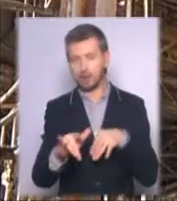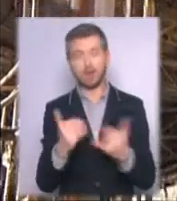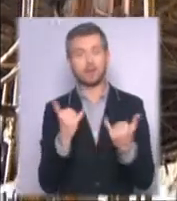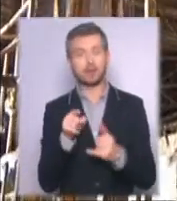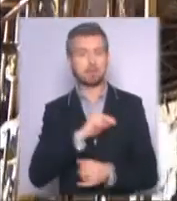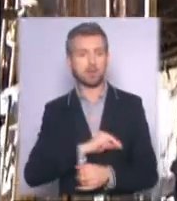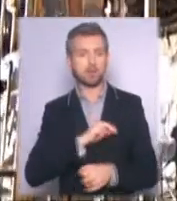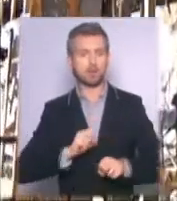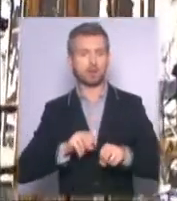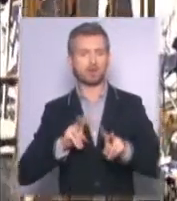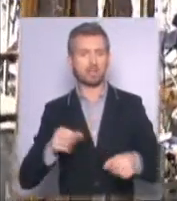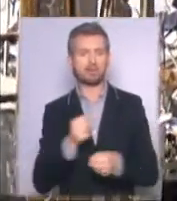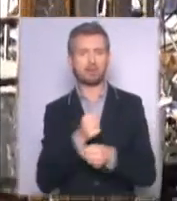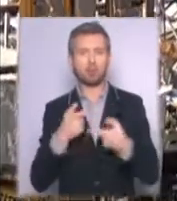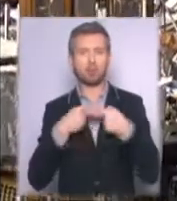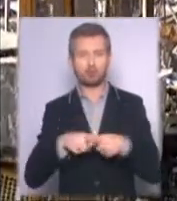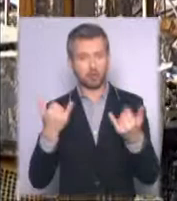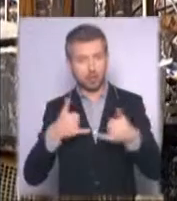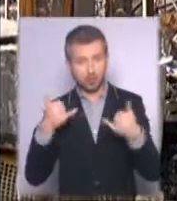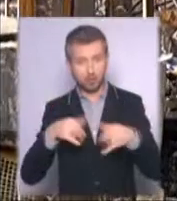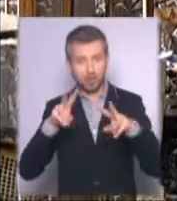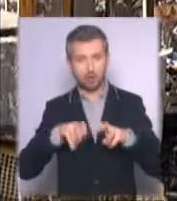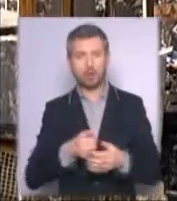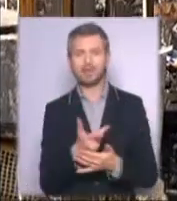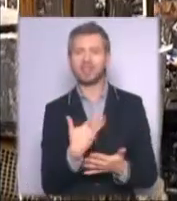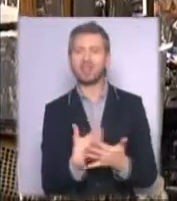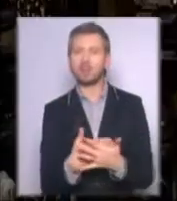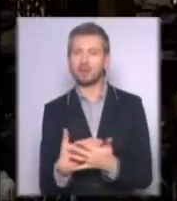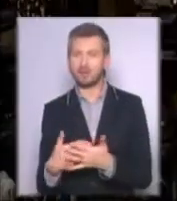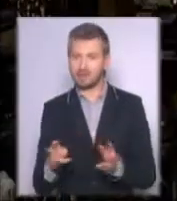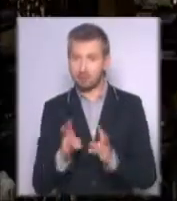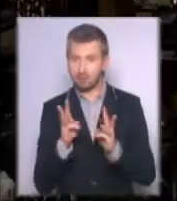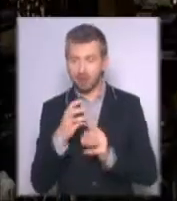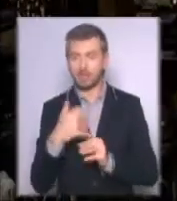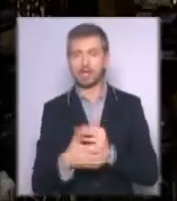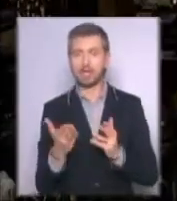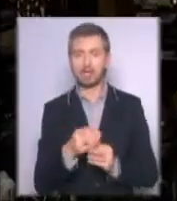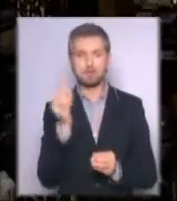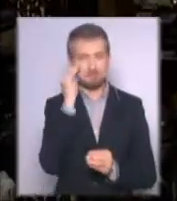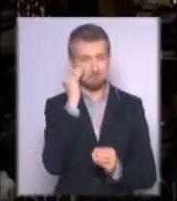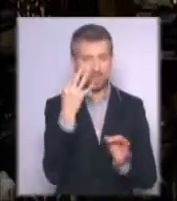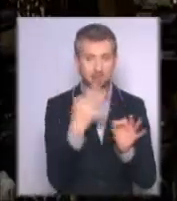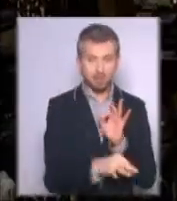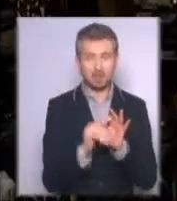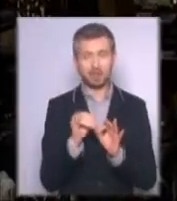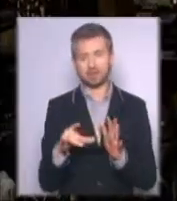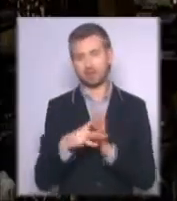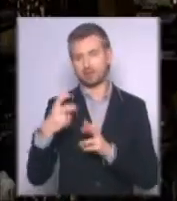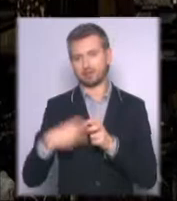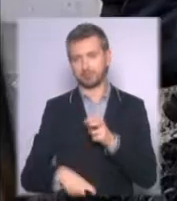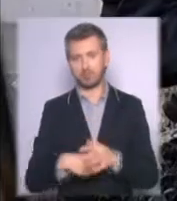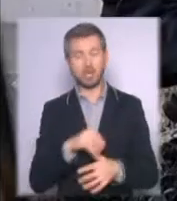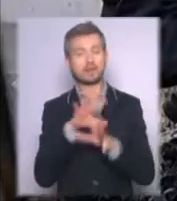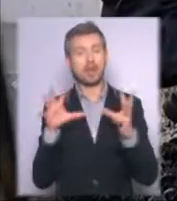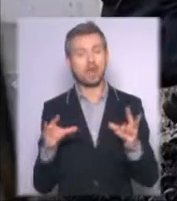працюють експерти вибухотехнічної лабораторії. Розглядається кілька версій займання, серед яких підпал та коротке замикання в електромережі.